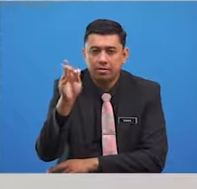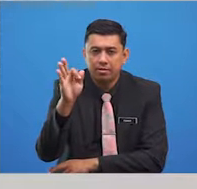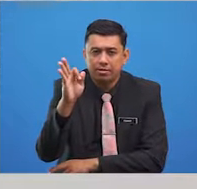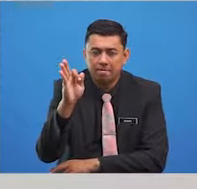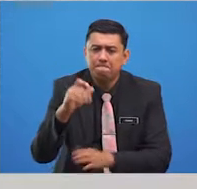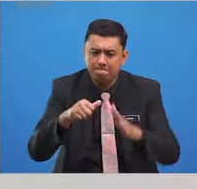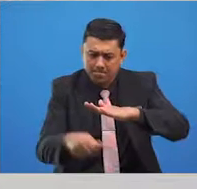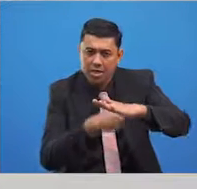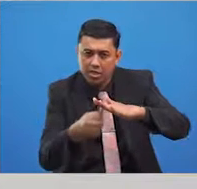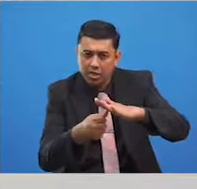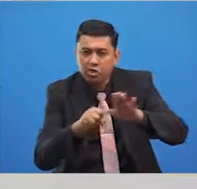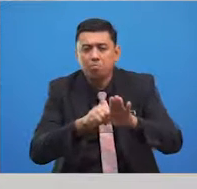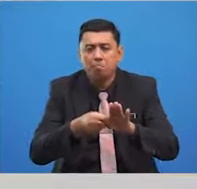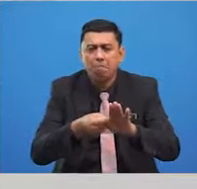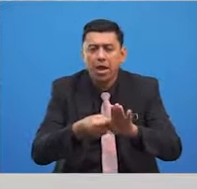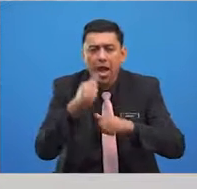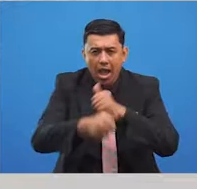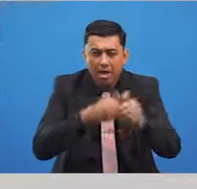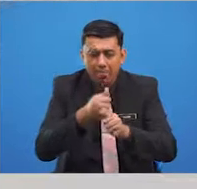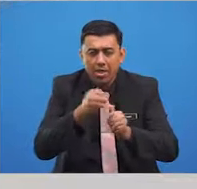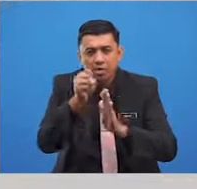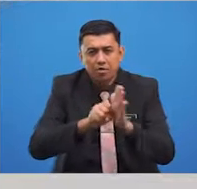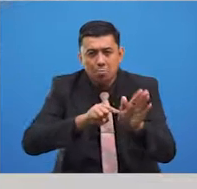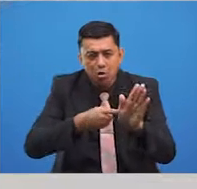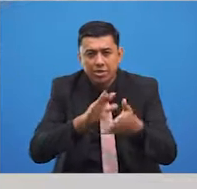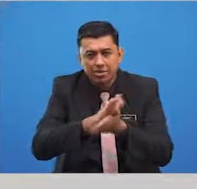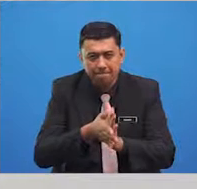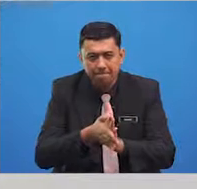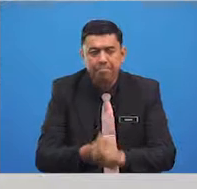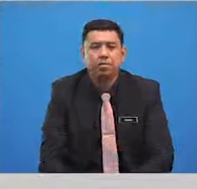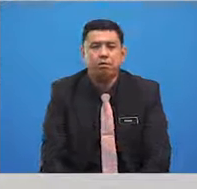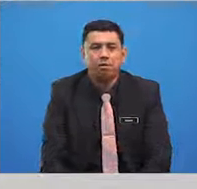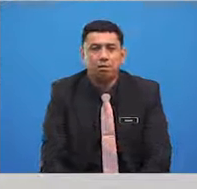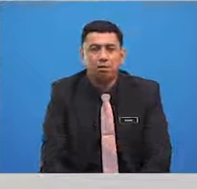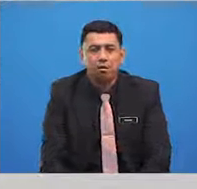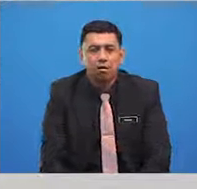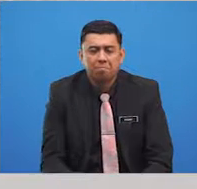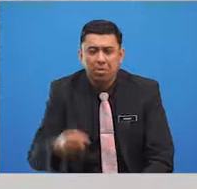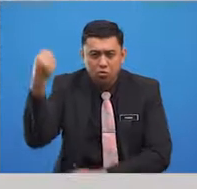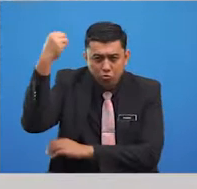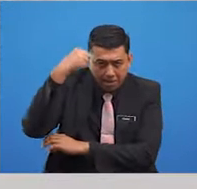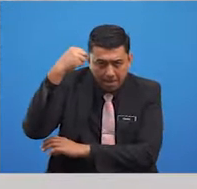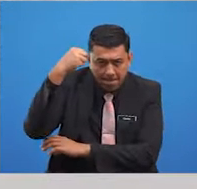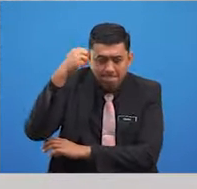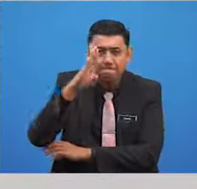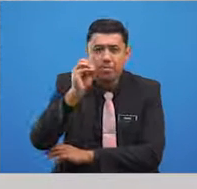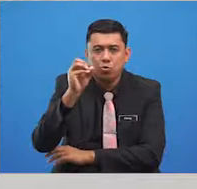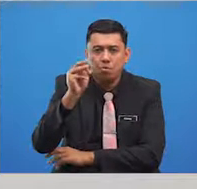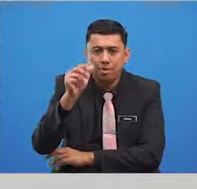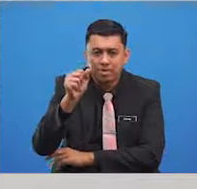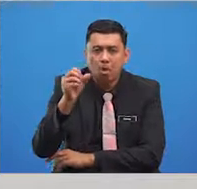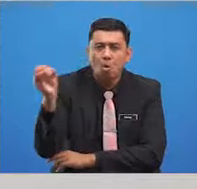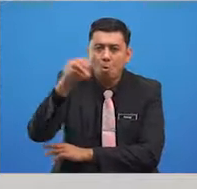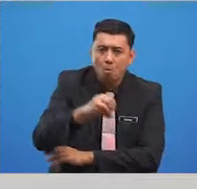semula jadi seperti suria, air, angin, ombak, kolam air panas, sisa tumbuhan